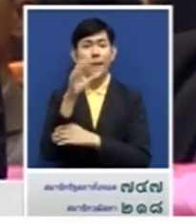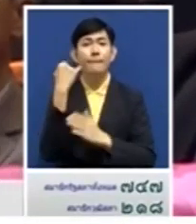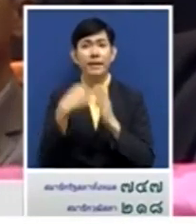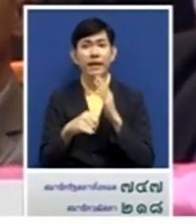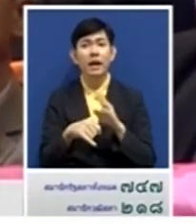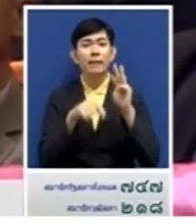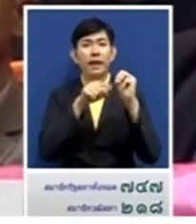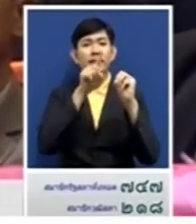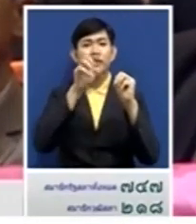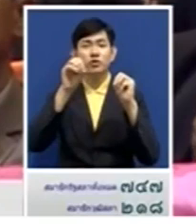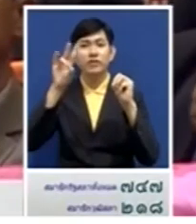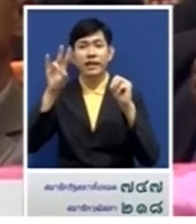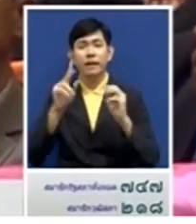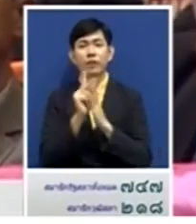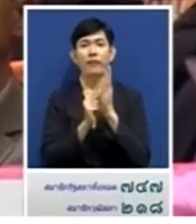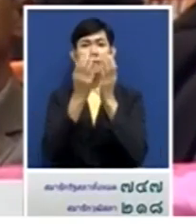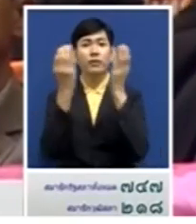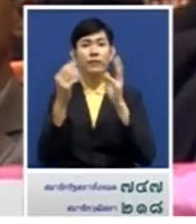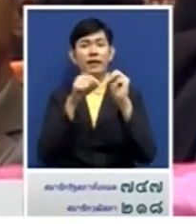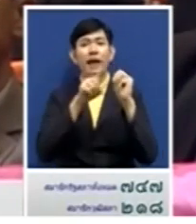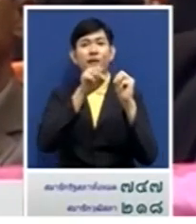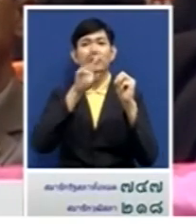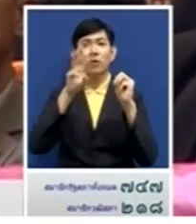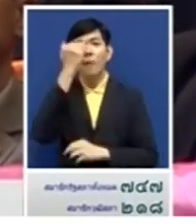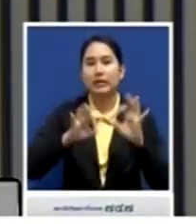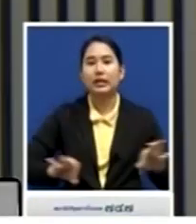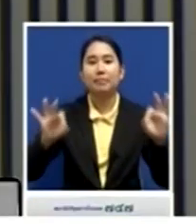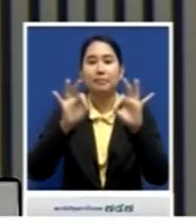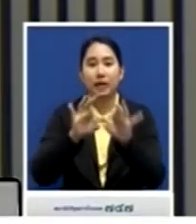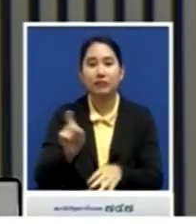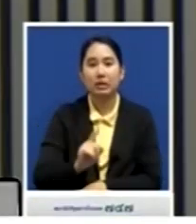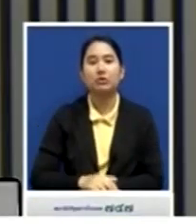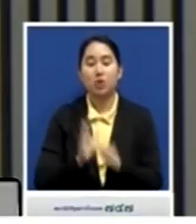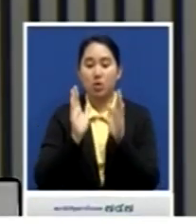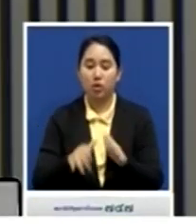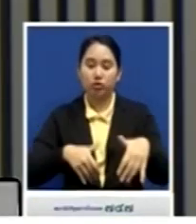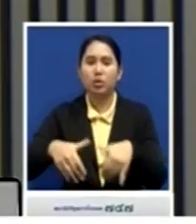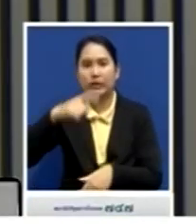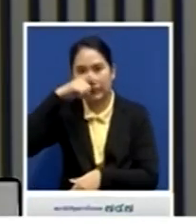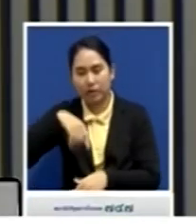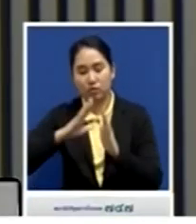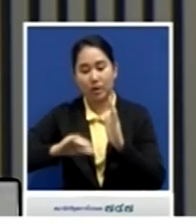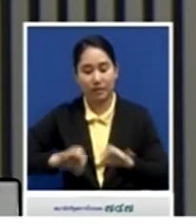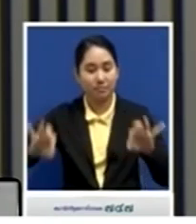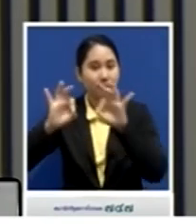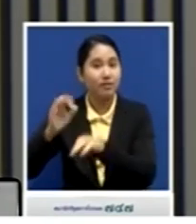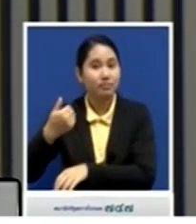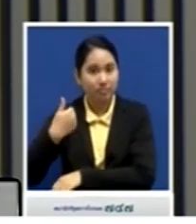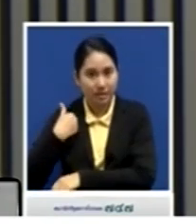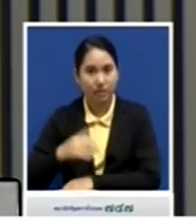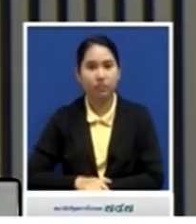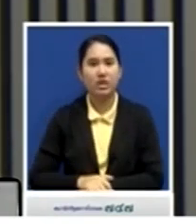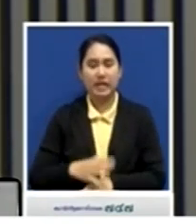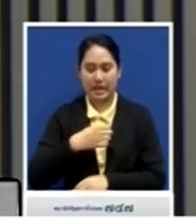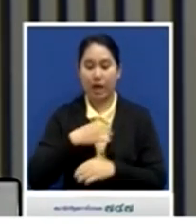ที่นายสมชายแสวงการสมาชิกวุฒิสภาแสดงความเห็นว่าในส่วนของสวก็ไม่ขัดข้องเช่นกันเพราะยัง